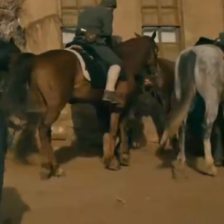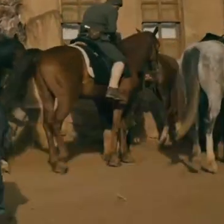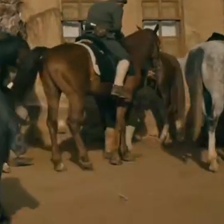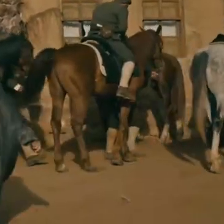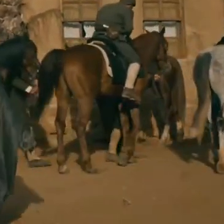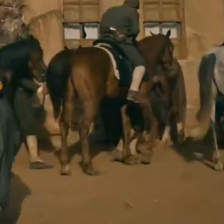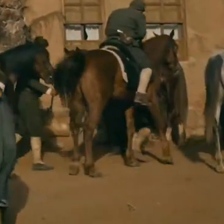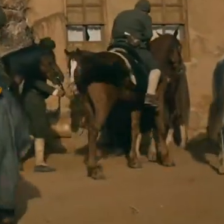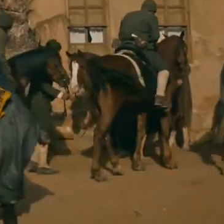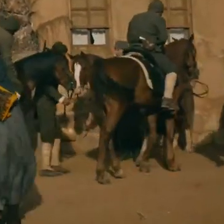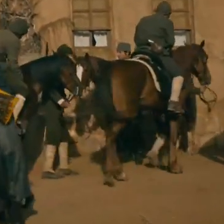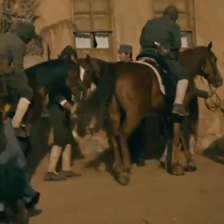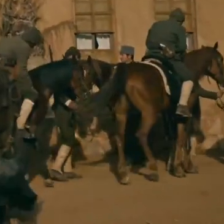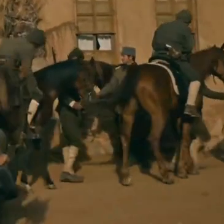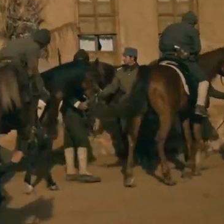götürüyorlar.